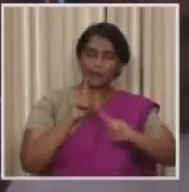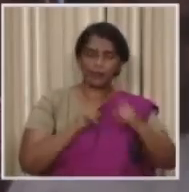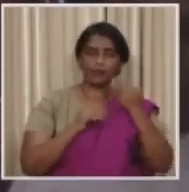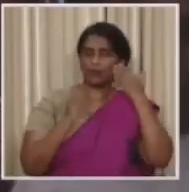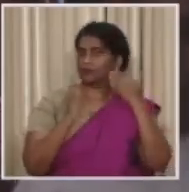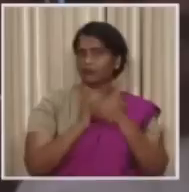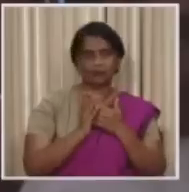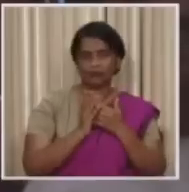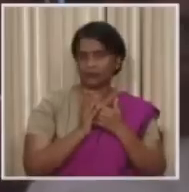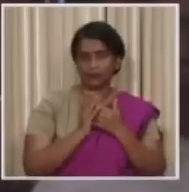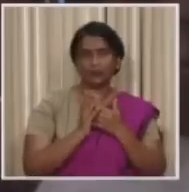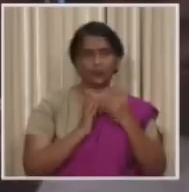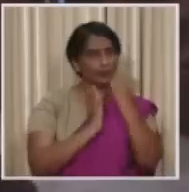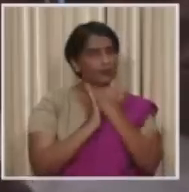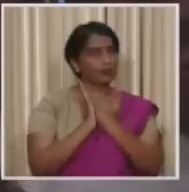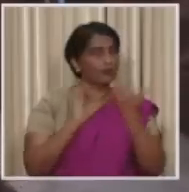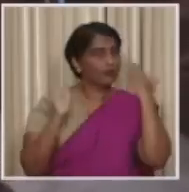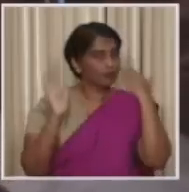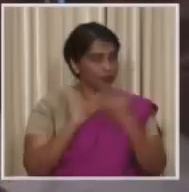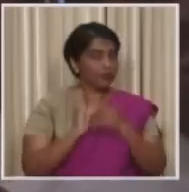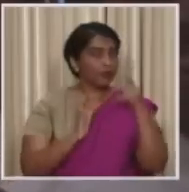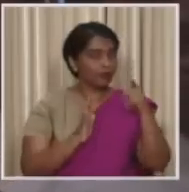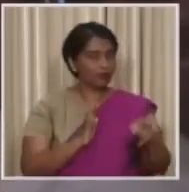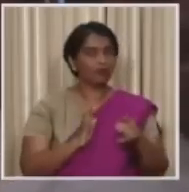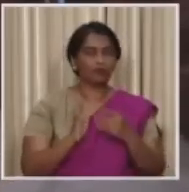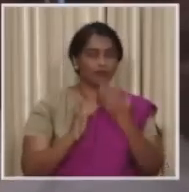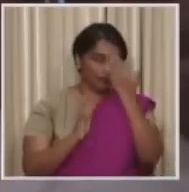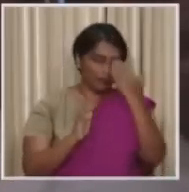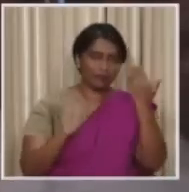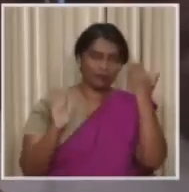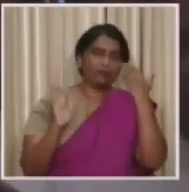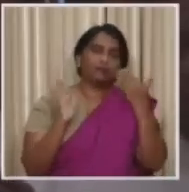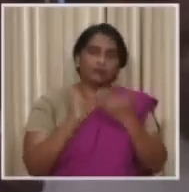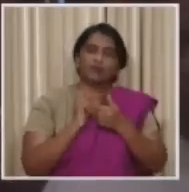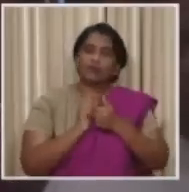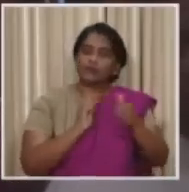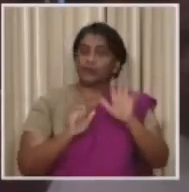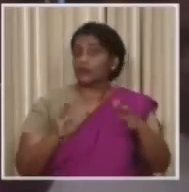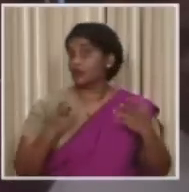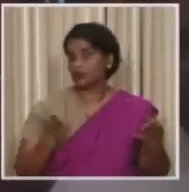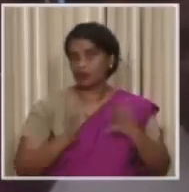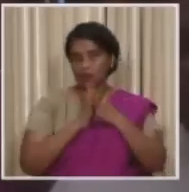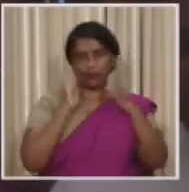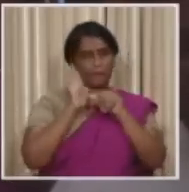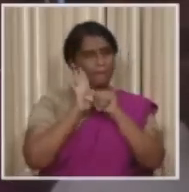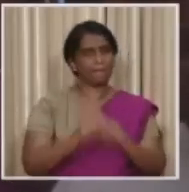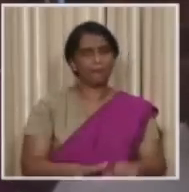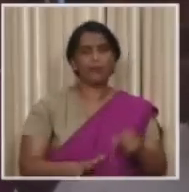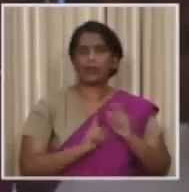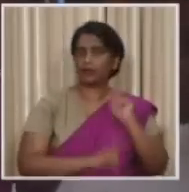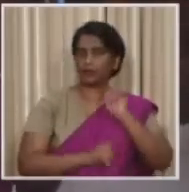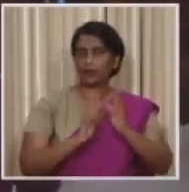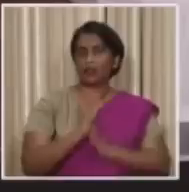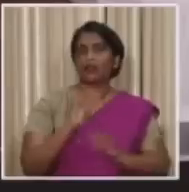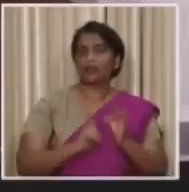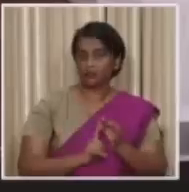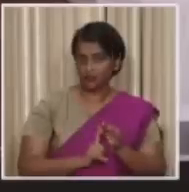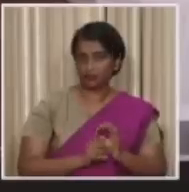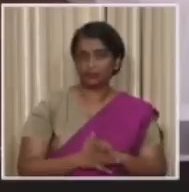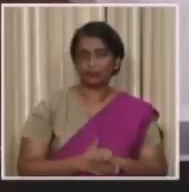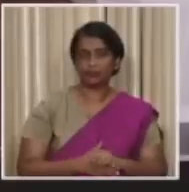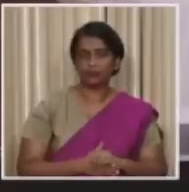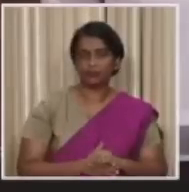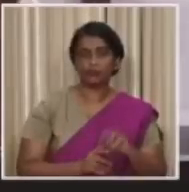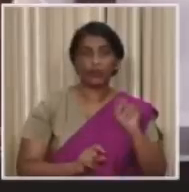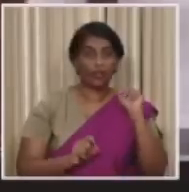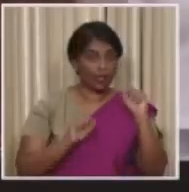ini, wenas selat itu sanggih itu sambanding, obat tu mereka karuni kawadan ini, jomu itu, mana itu loko asadar, nakuna mereka palemim itu menteri orang. Nam